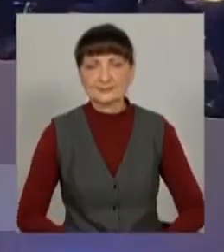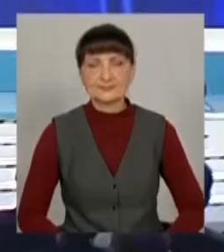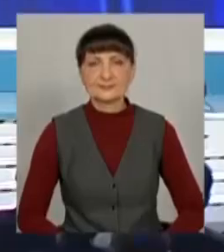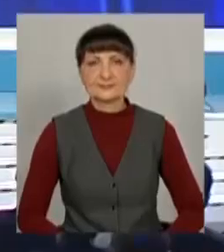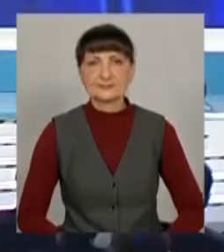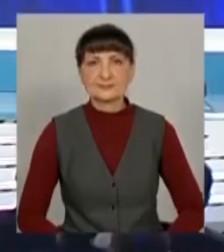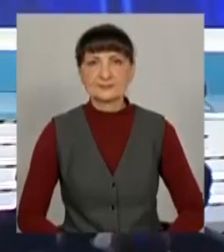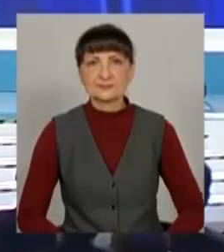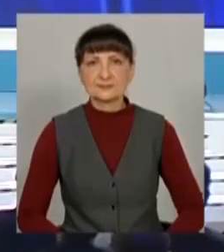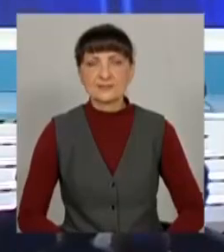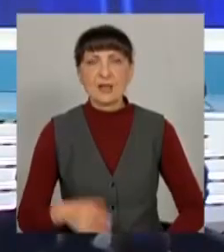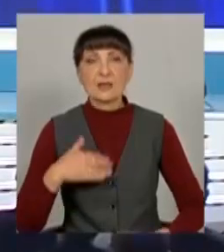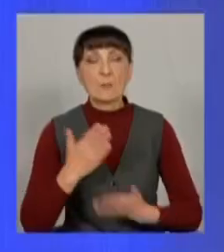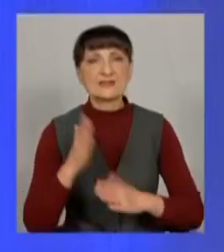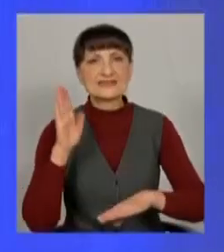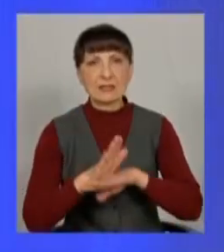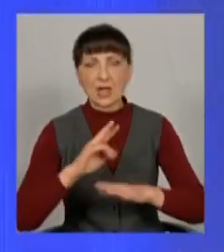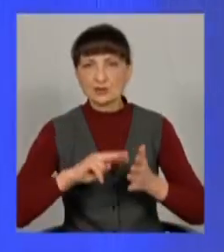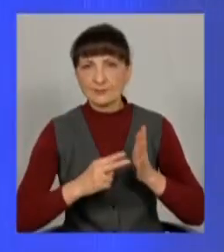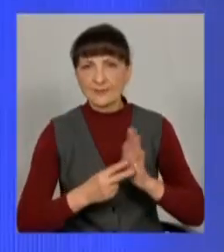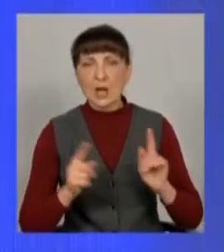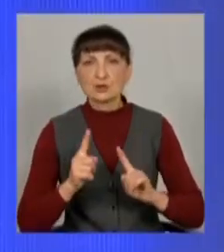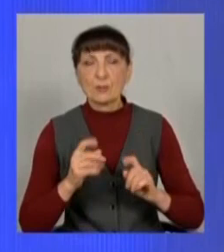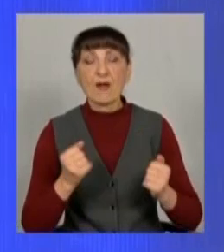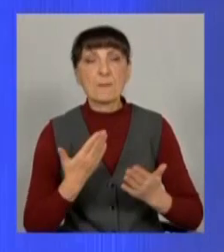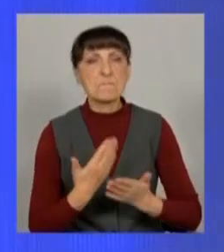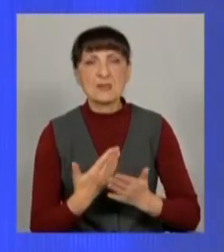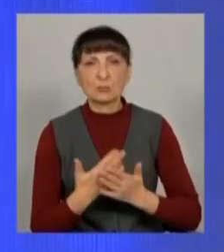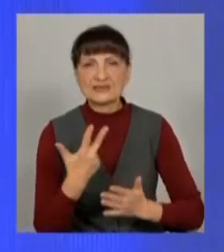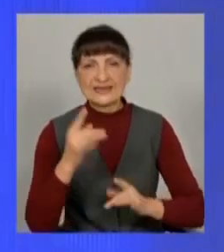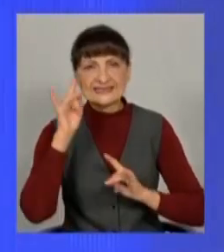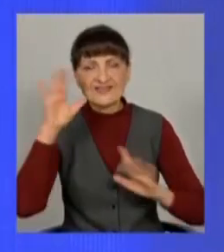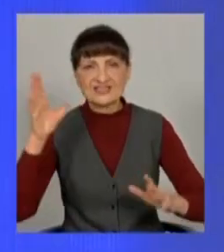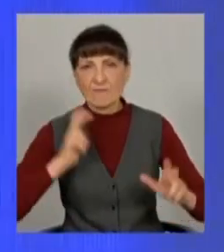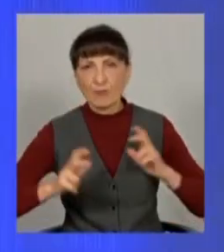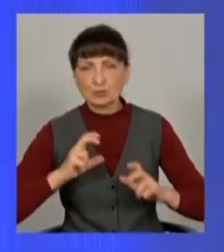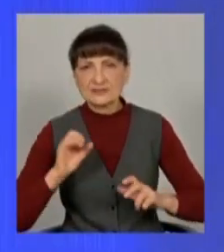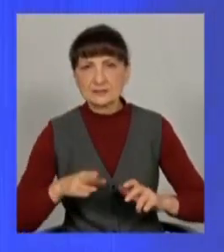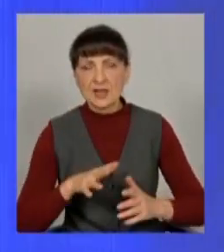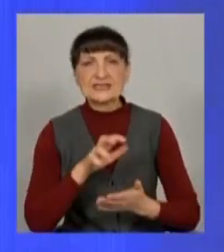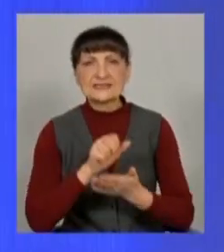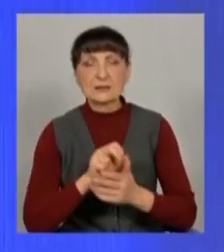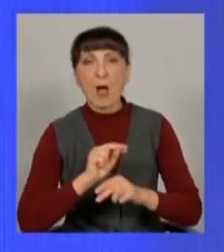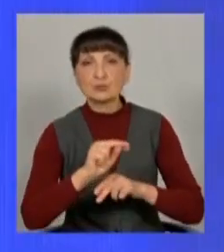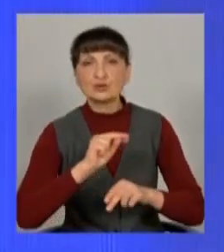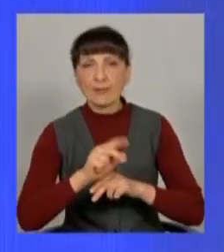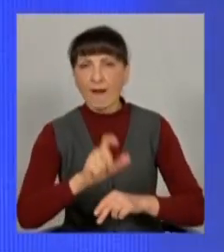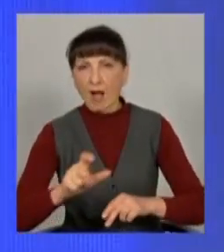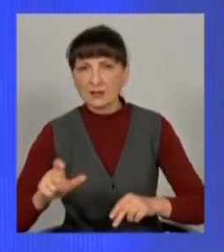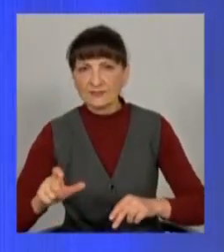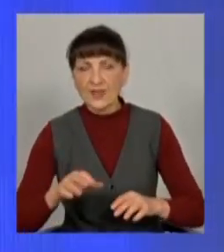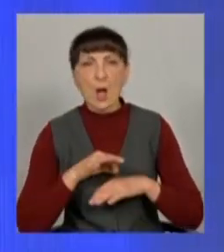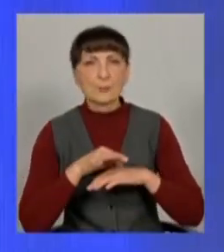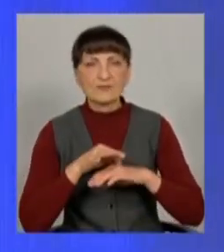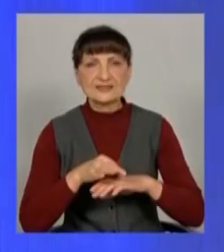специалистов я поставил задачу чтобы как минимум три известных ВУЗа занялись обучением кадров и